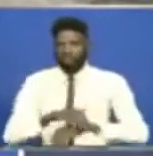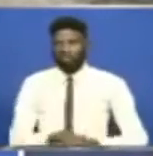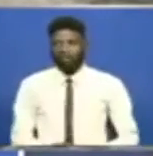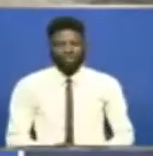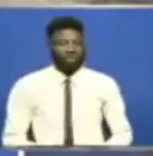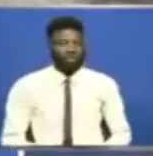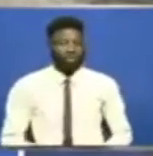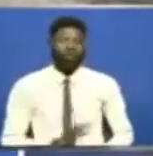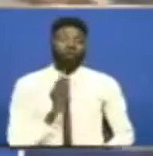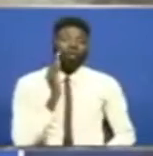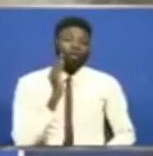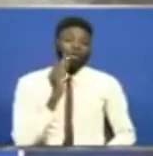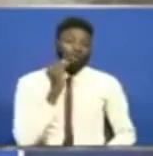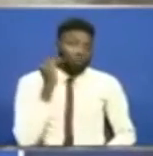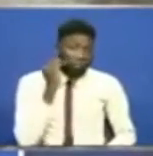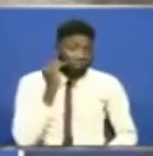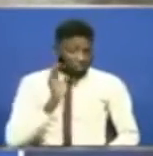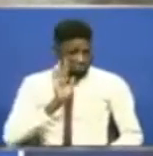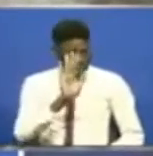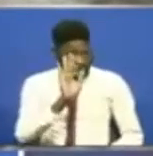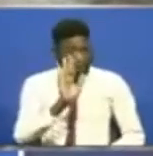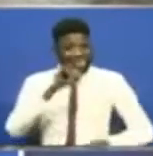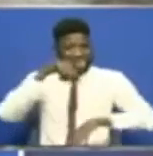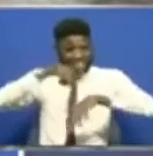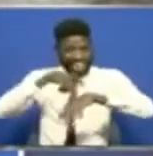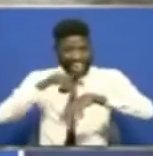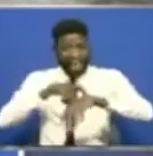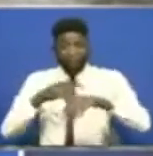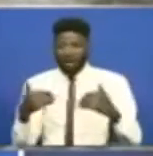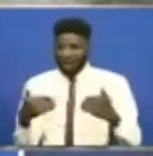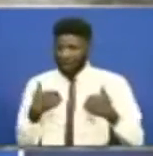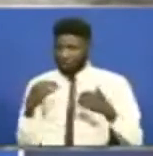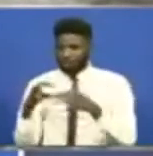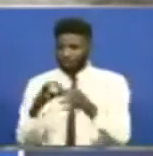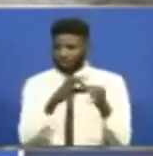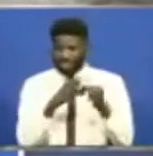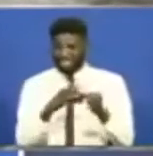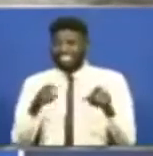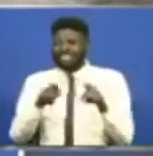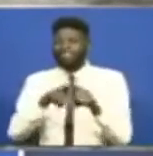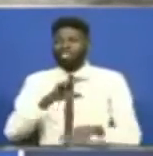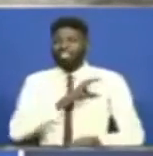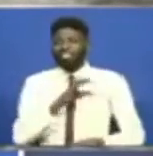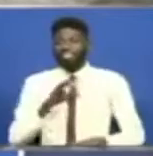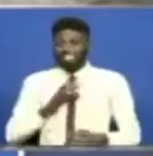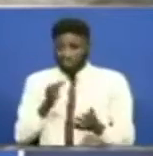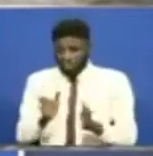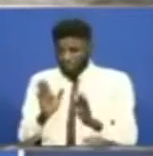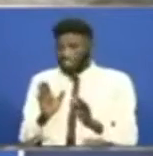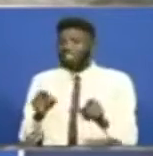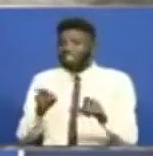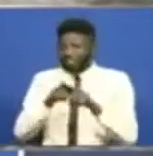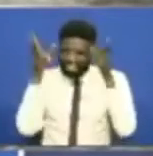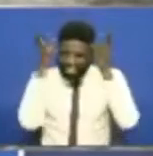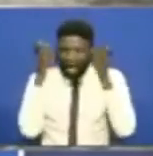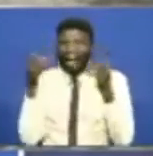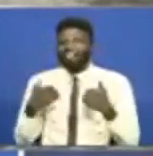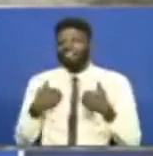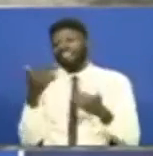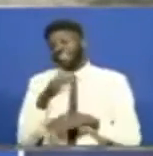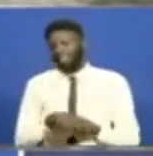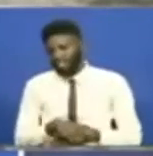you embrace the unity, you know, as Christian we think also Satan is listening. So he'll still also mess your